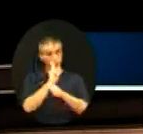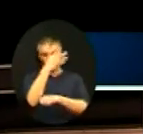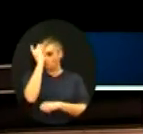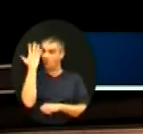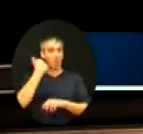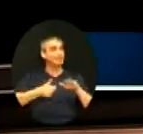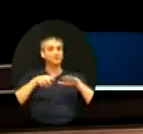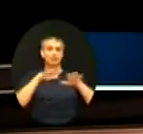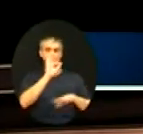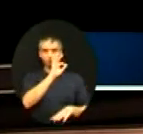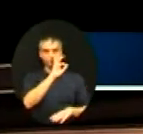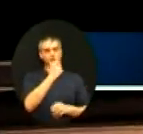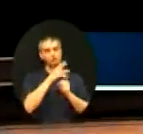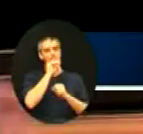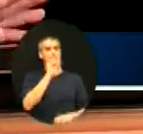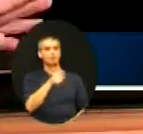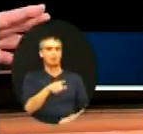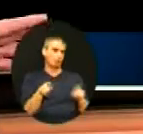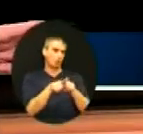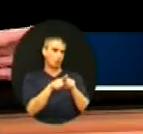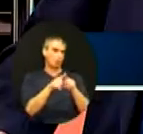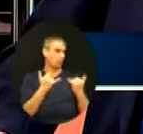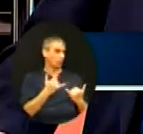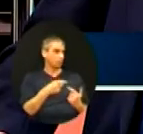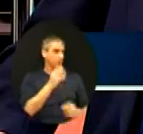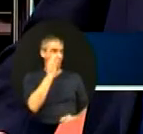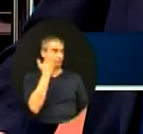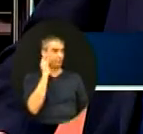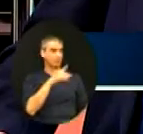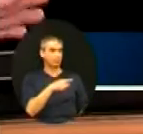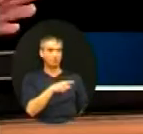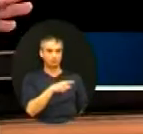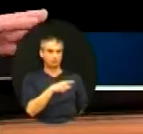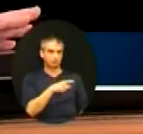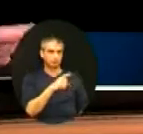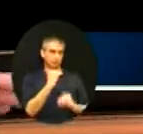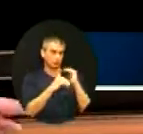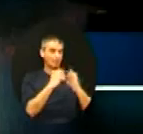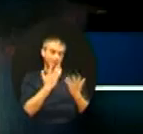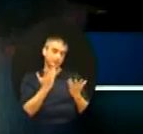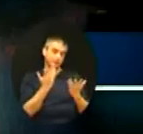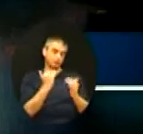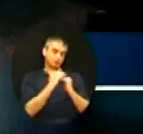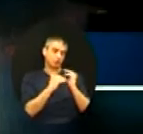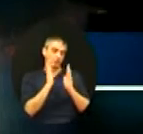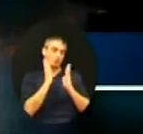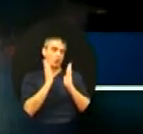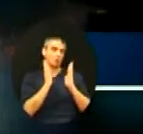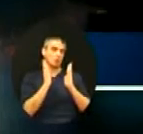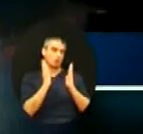שר בממשלתו שיצא נגדו, בדיוק כמו אהוד שהיום. אהוד ברק יצא נגדו. יצא בשלב נגדו. מסוים בשלב, הוא יצא נגדו. בשלב מאוד